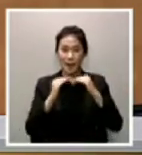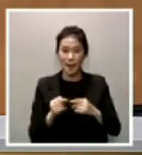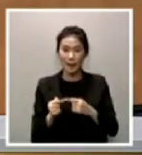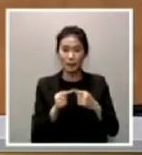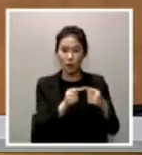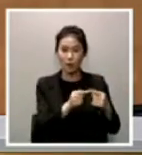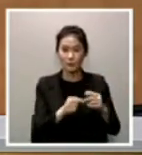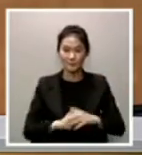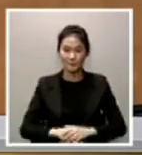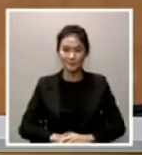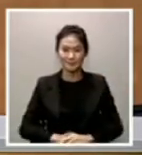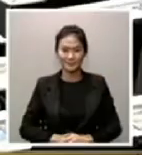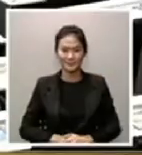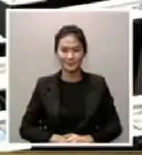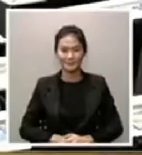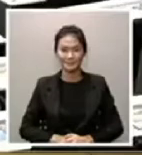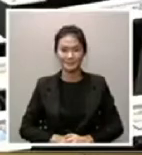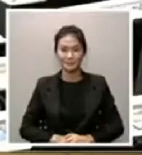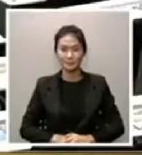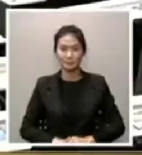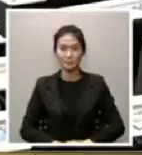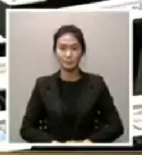พครับ